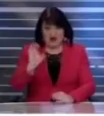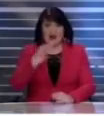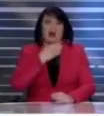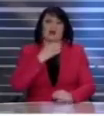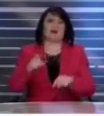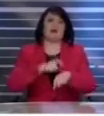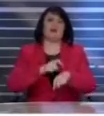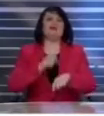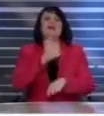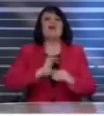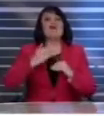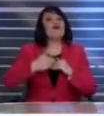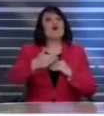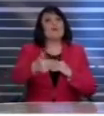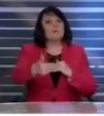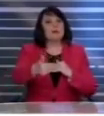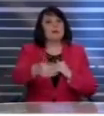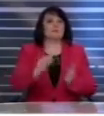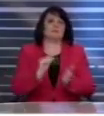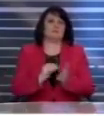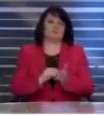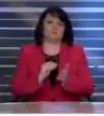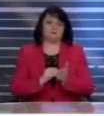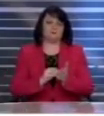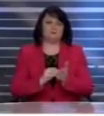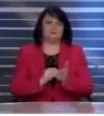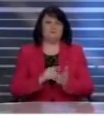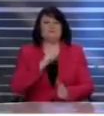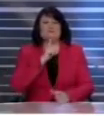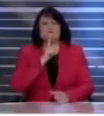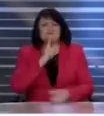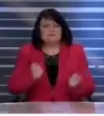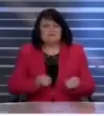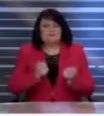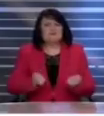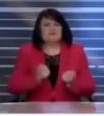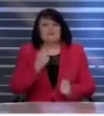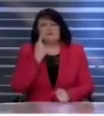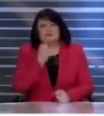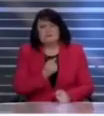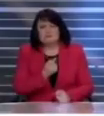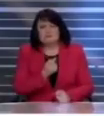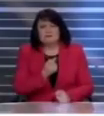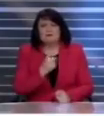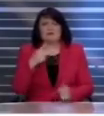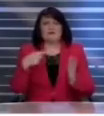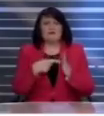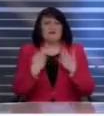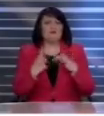αυτή την ευρωπαϊκή προοπτική για να μην επαναληφθούν τα δράματα εκείνα που βιώσαμε κατά τη δεκαετία του